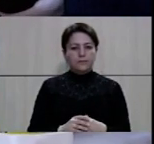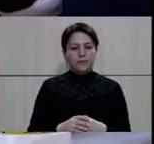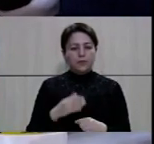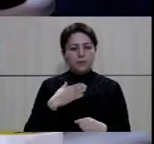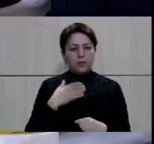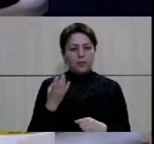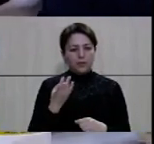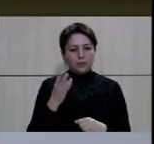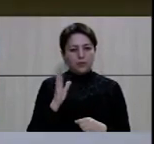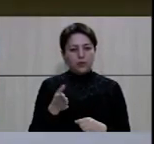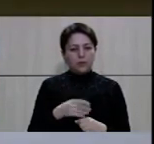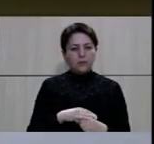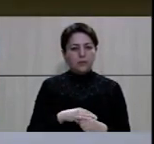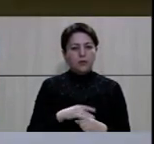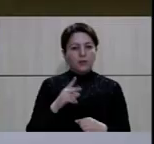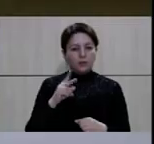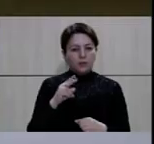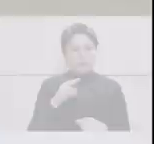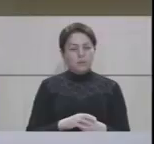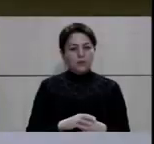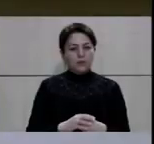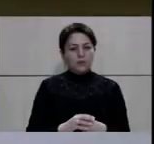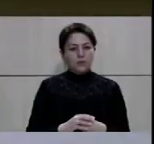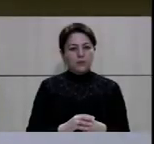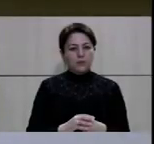Manga kerak bo'ladi. Bu yerda qaychi kerak bo'ladi.